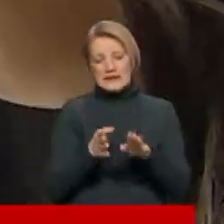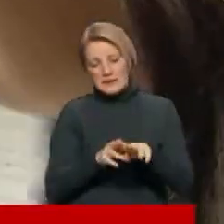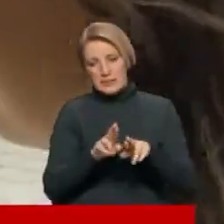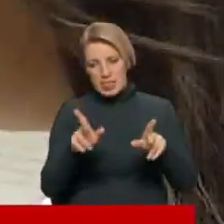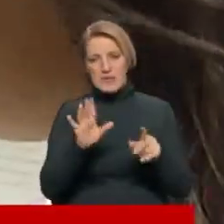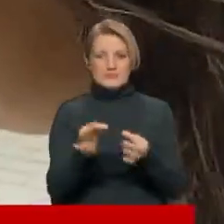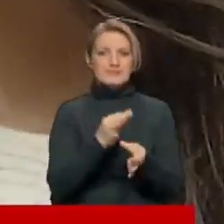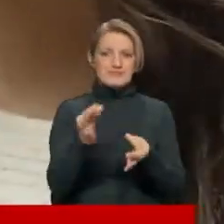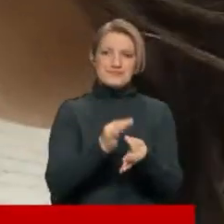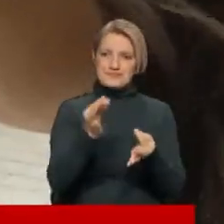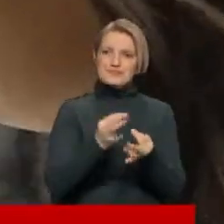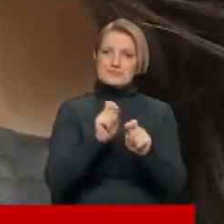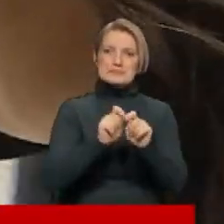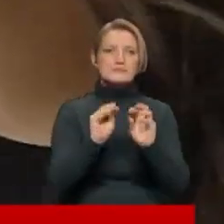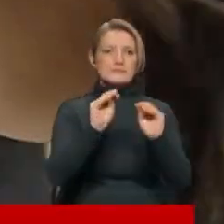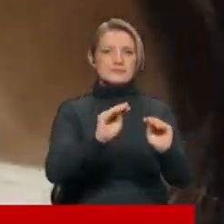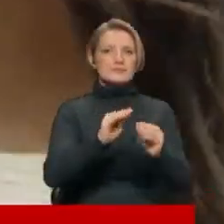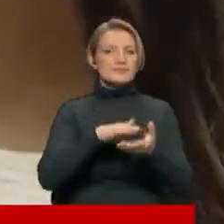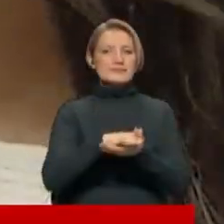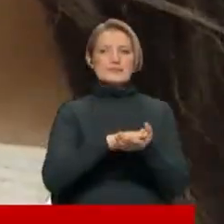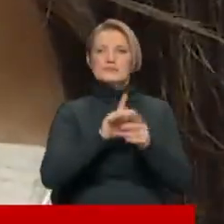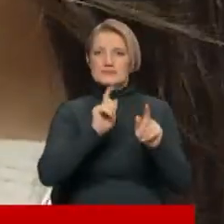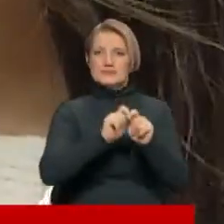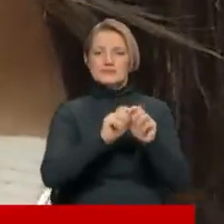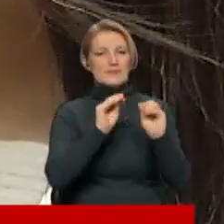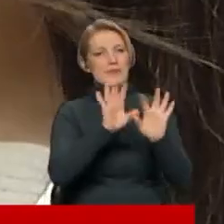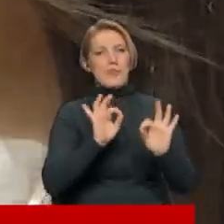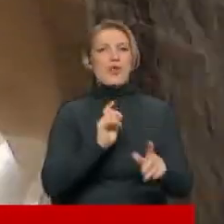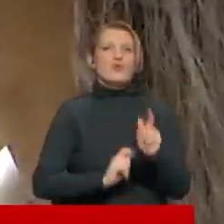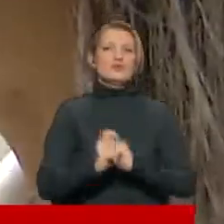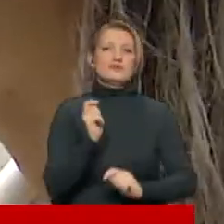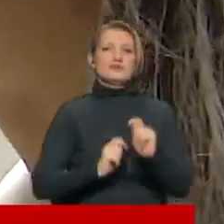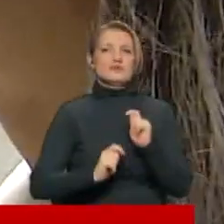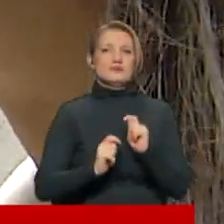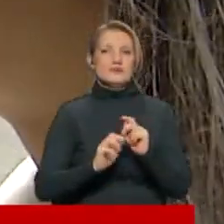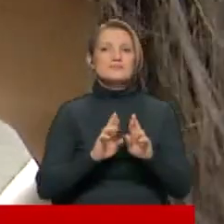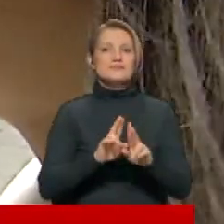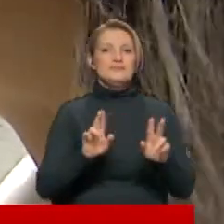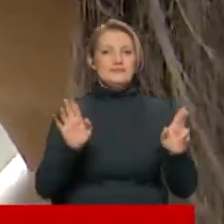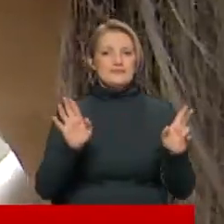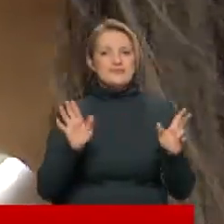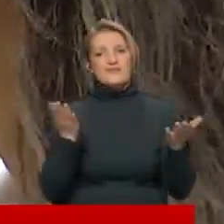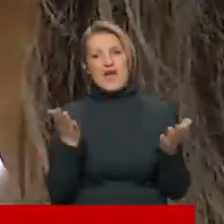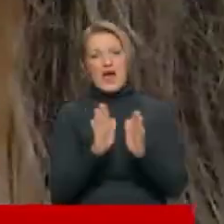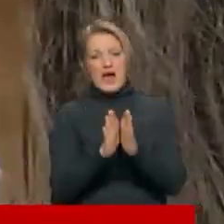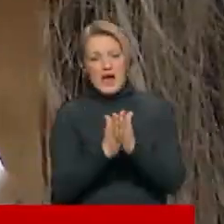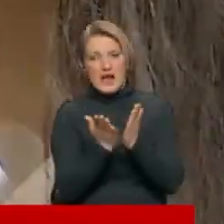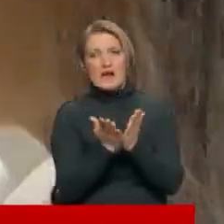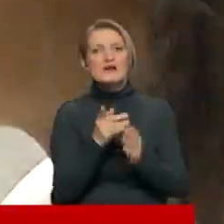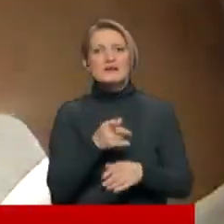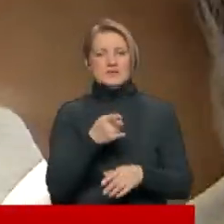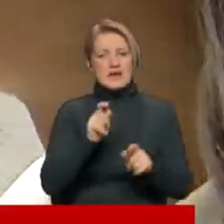kenarından sökülmüştür, diktiririz kunduracıya. Bu şekilde kullanıyoruz. Güzel. Sökülmeye yüz tutmuş veya açılmaya yüz